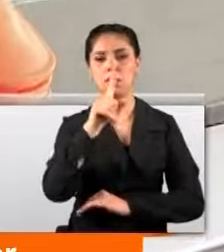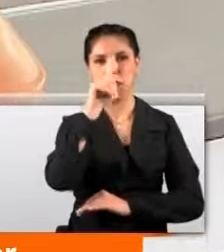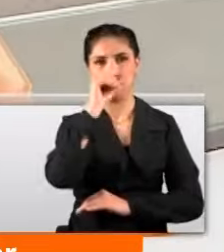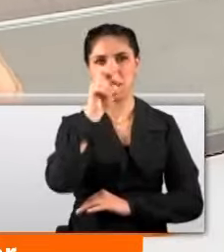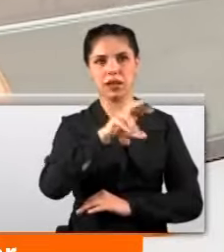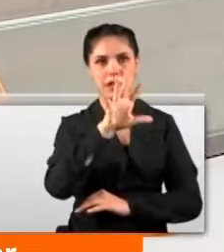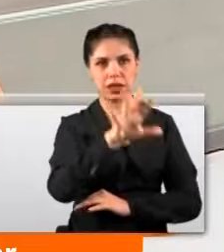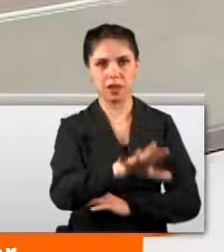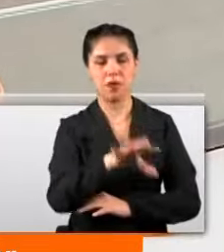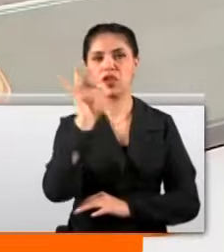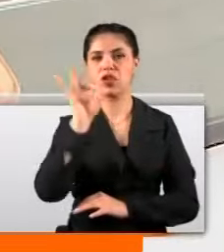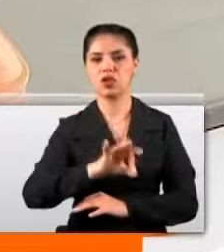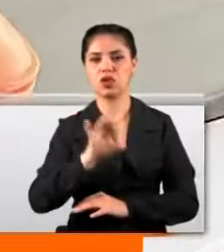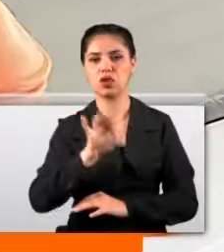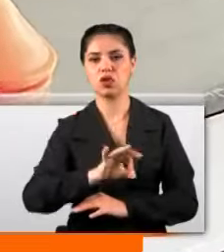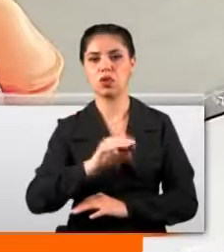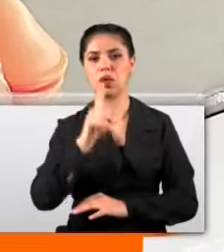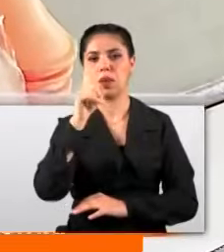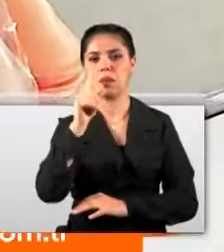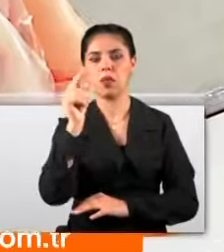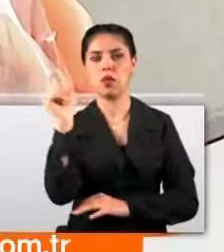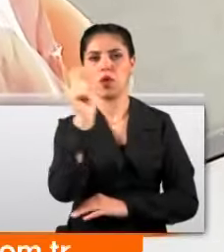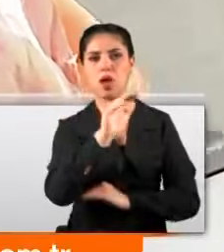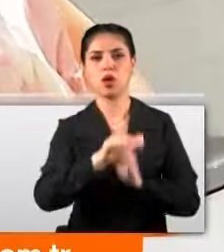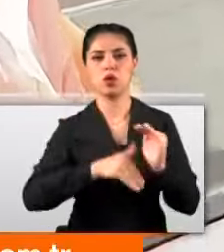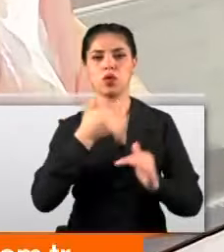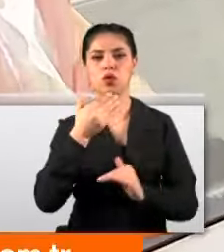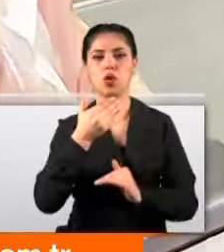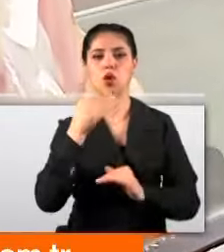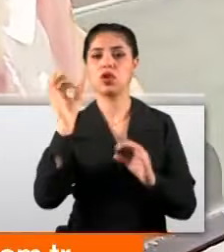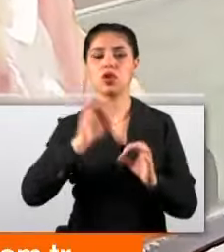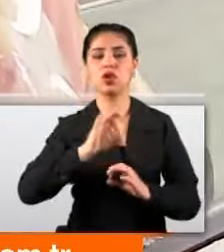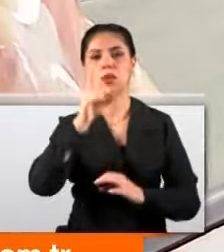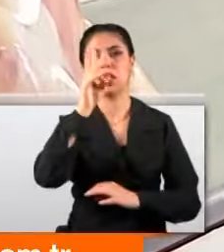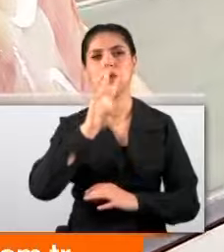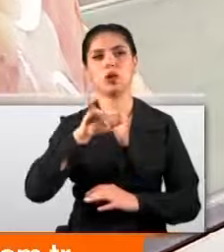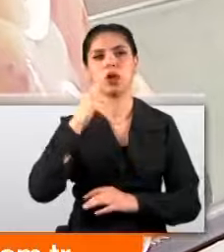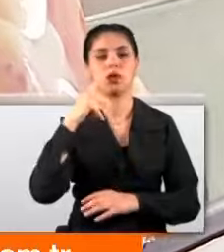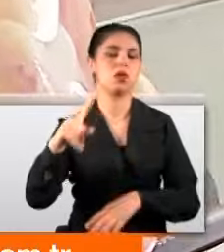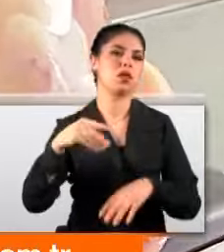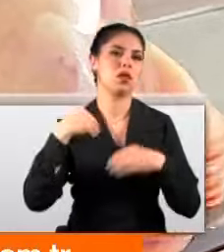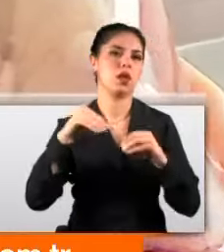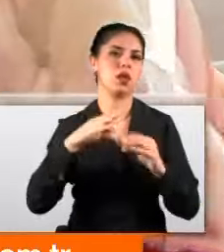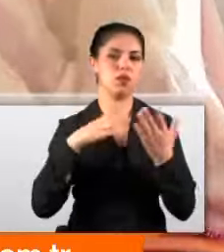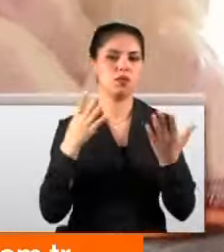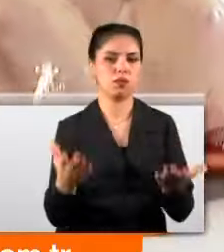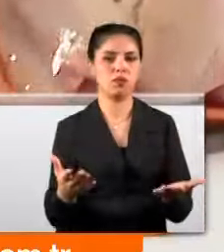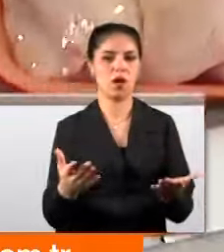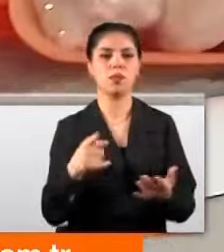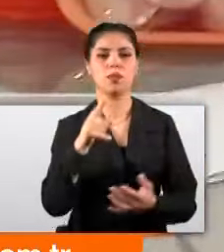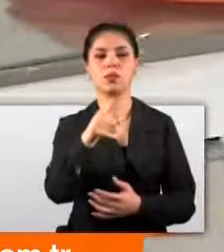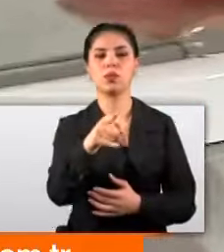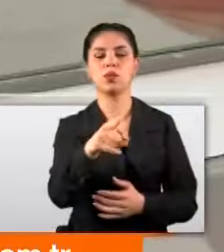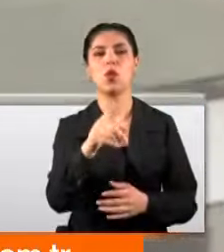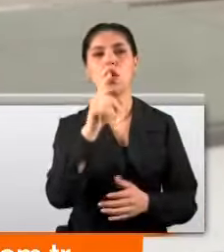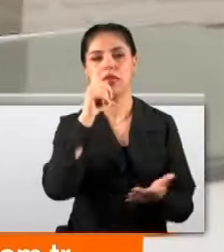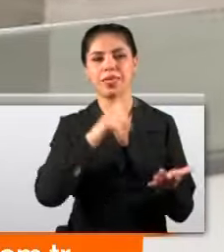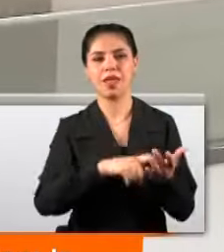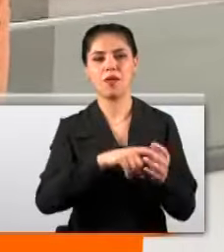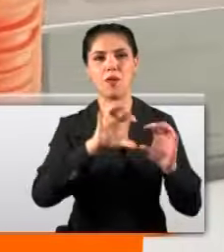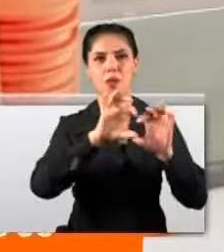85 liraydı. Yine yaklaşık 1,5 ay geçti aradan ve şimdi ise 200 liradan satılıyor. Baget tavuğun kilogram fiyatı